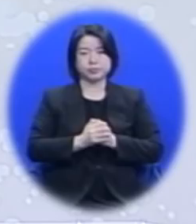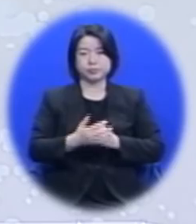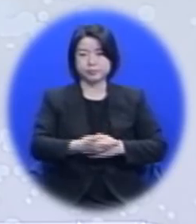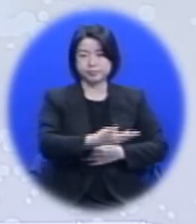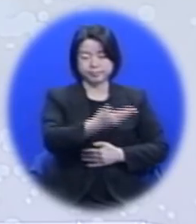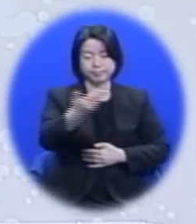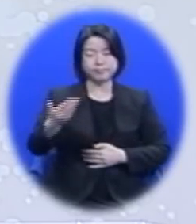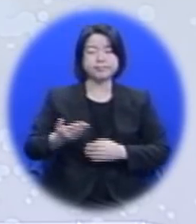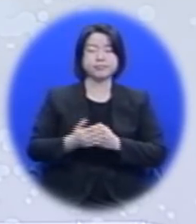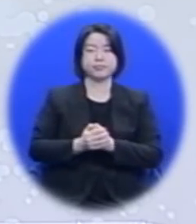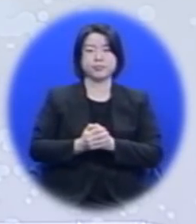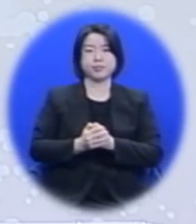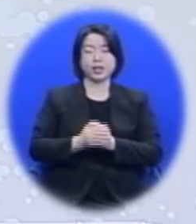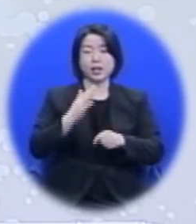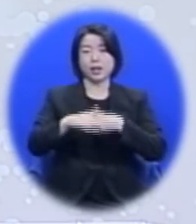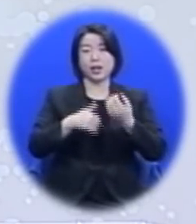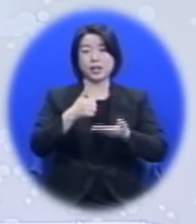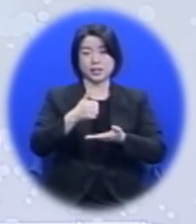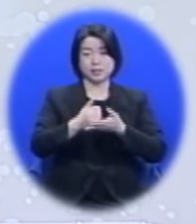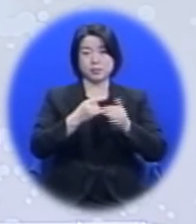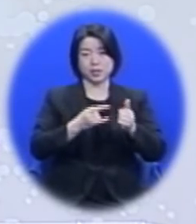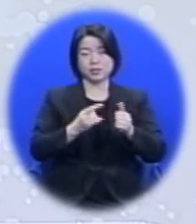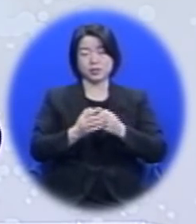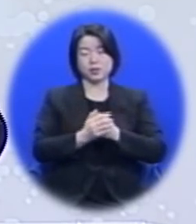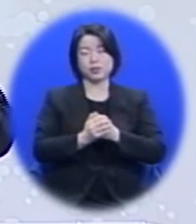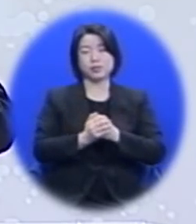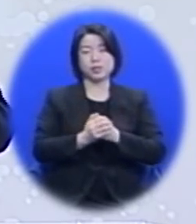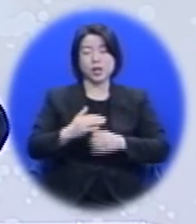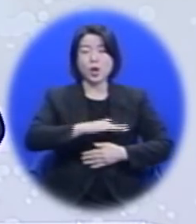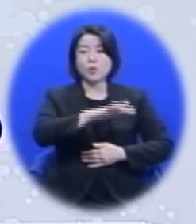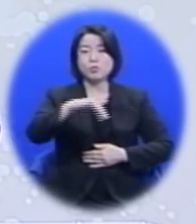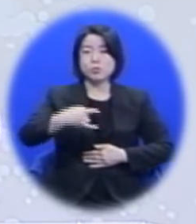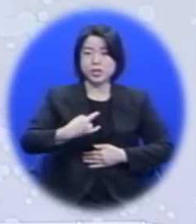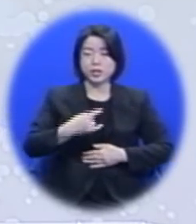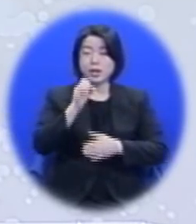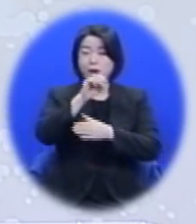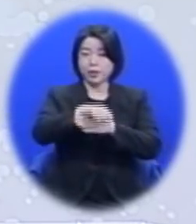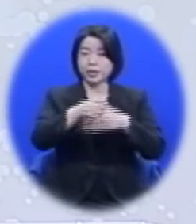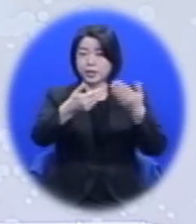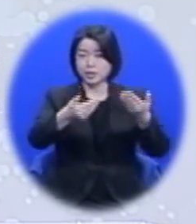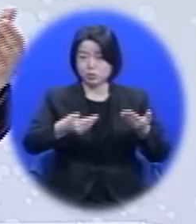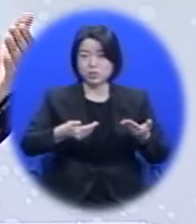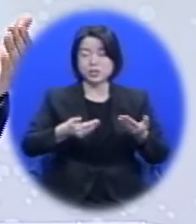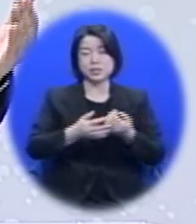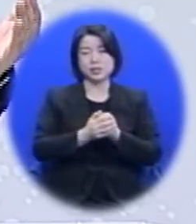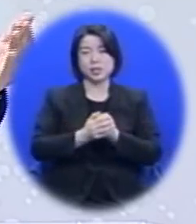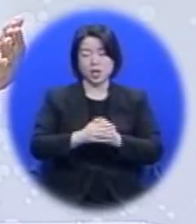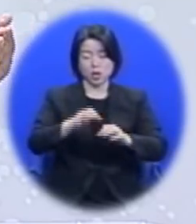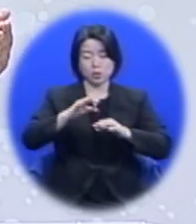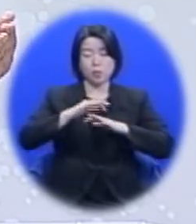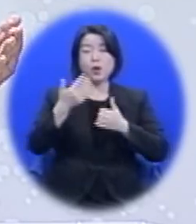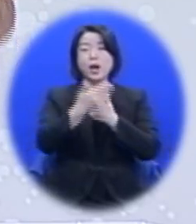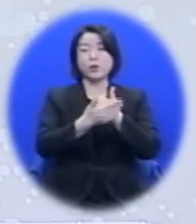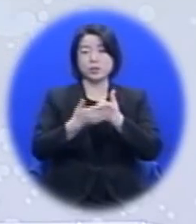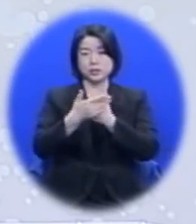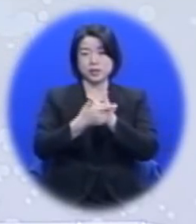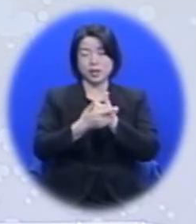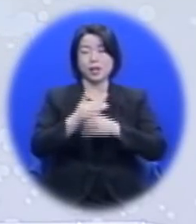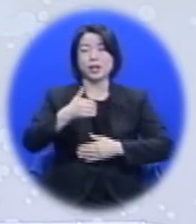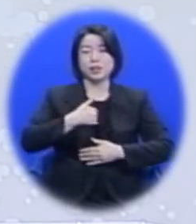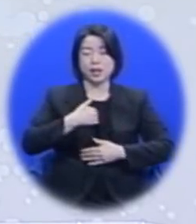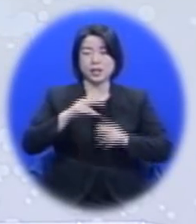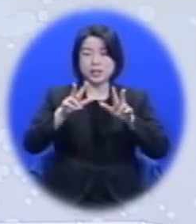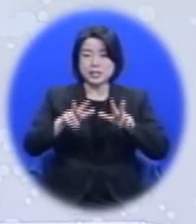여러분, 하나님께서 우리에게 허락하신 놀라운 은혜, 나에게